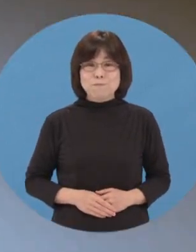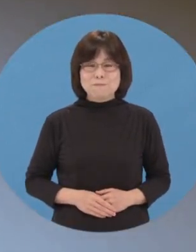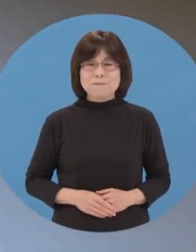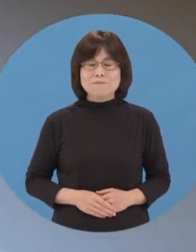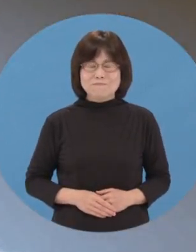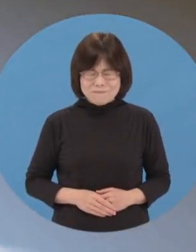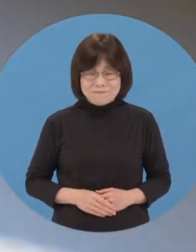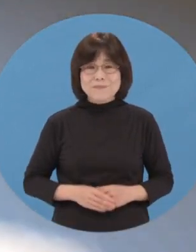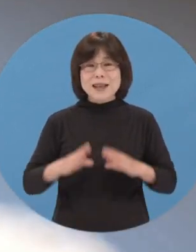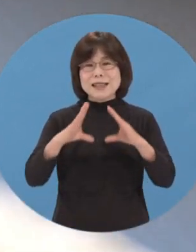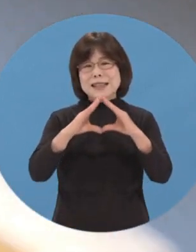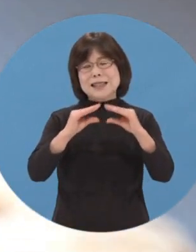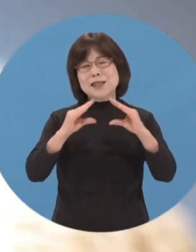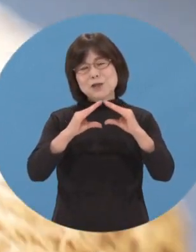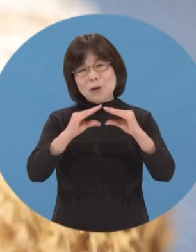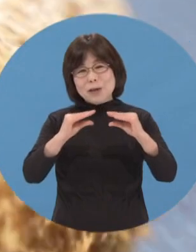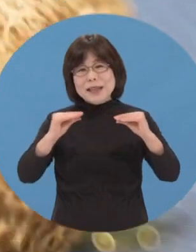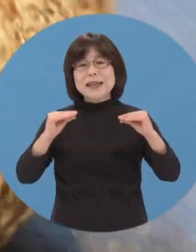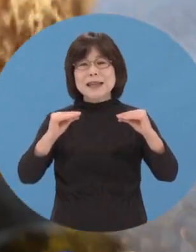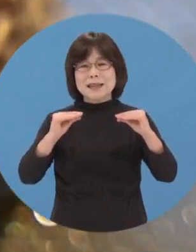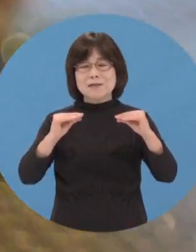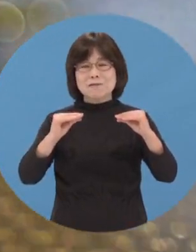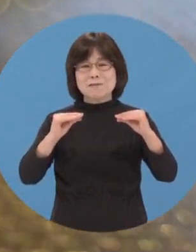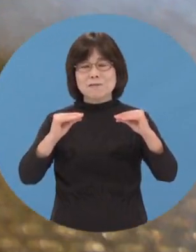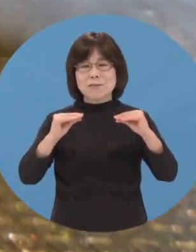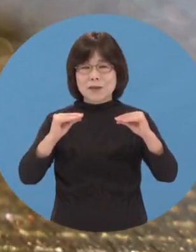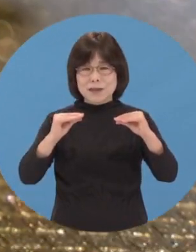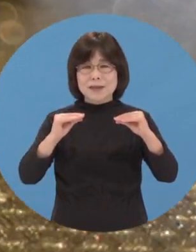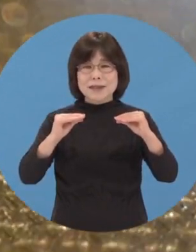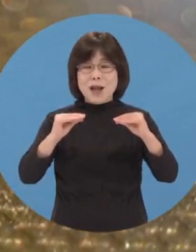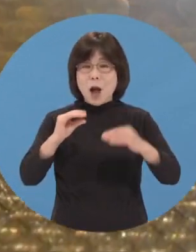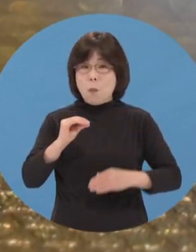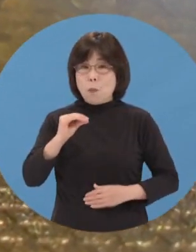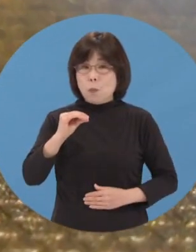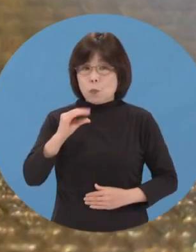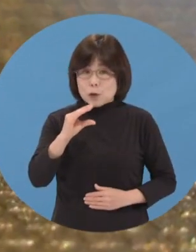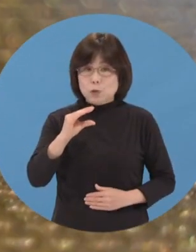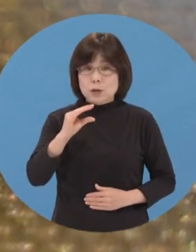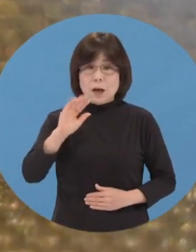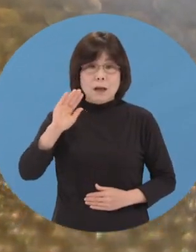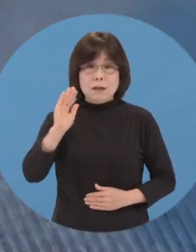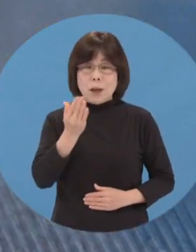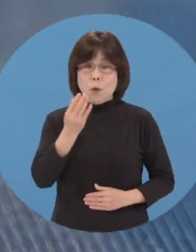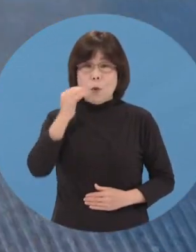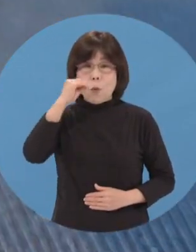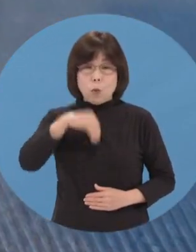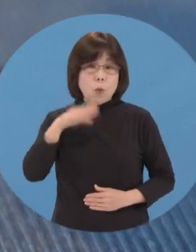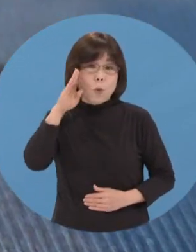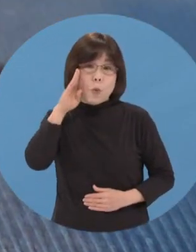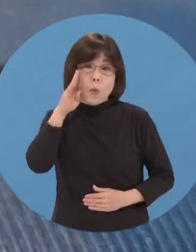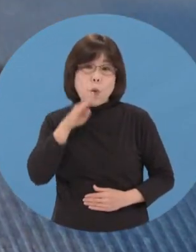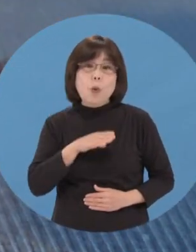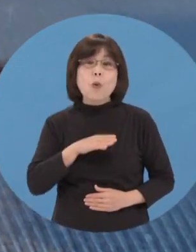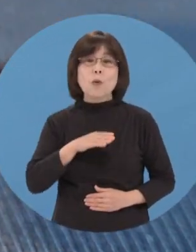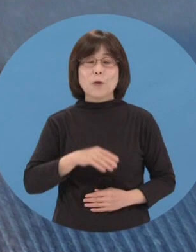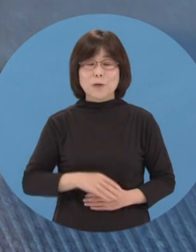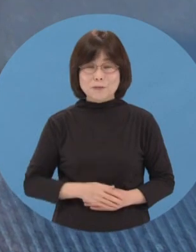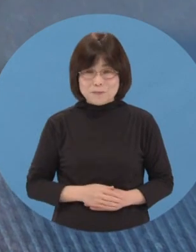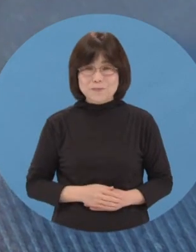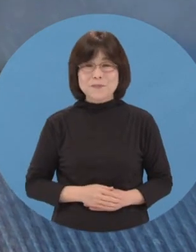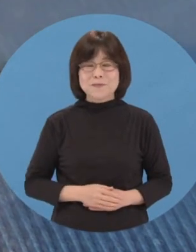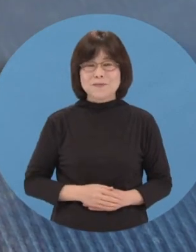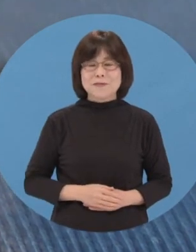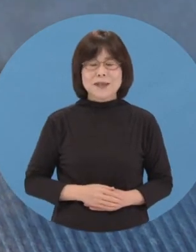あーすごくしっとりしててでも肉厚でちょっとこうね入っていくん